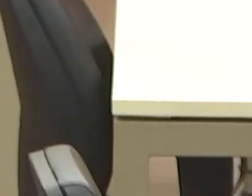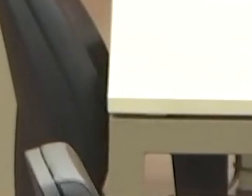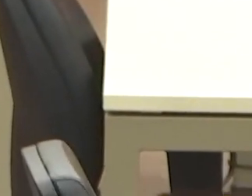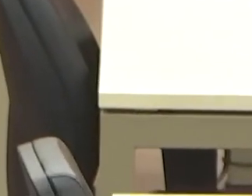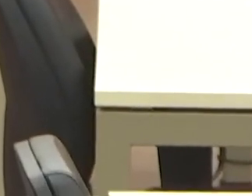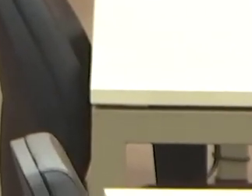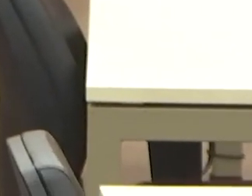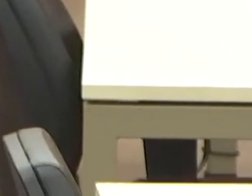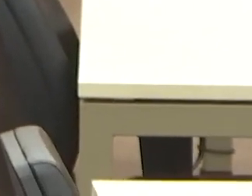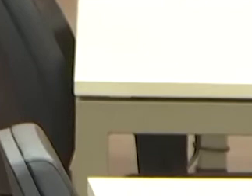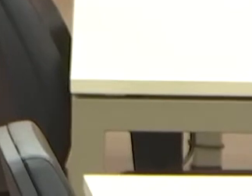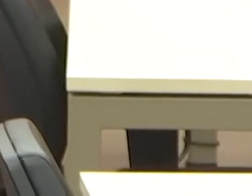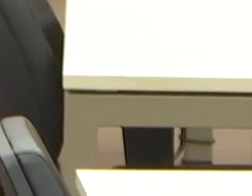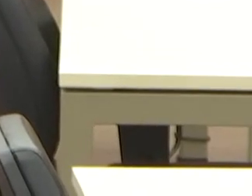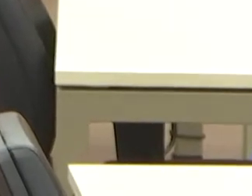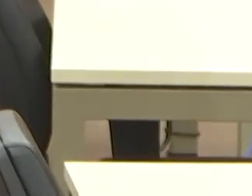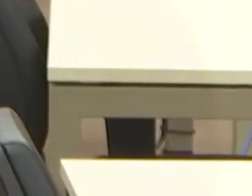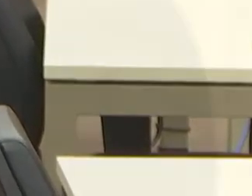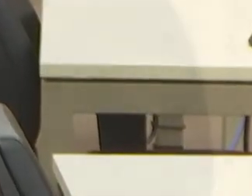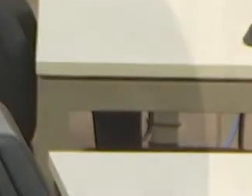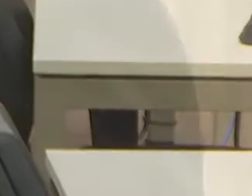si sentirà già felice